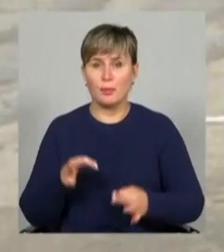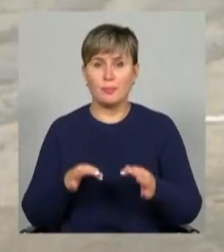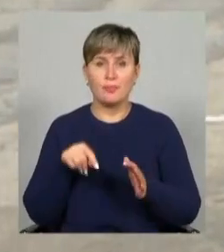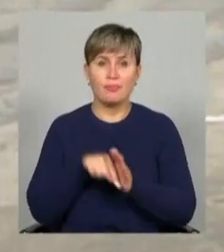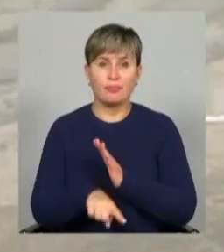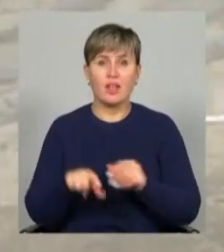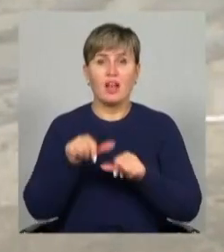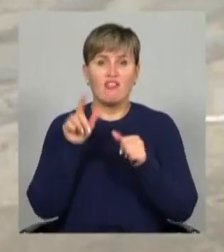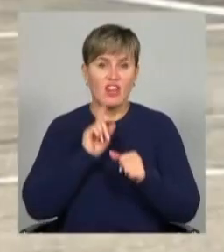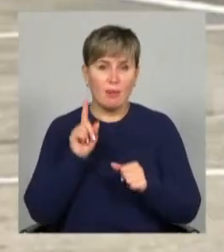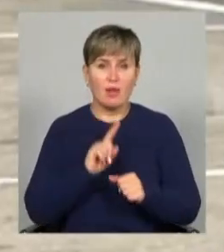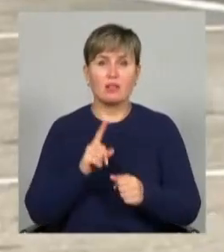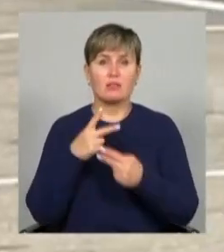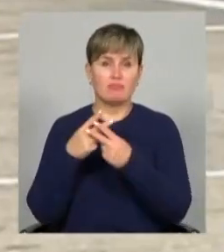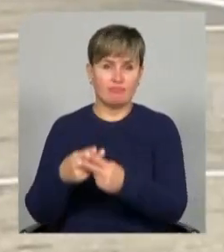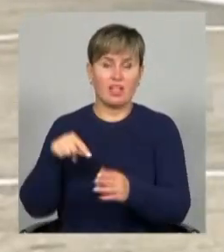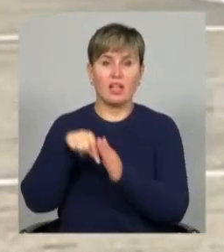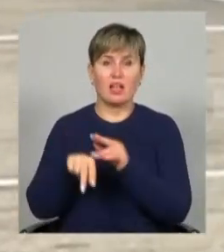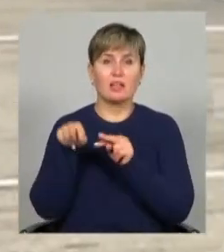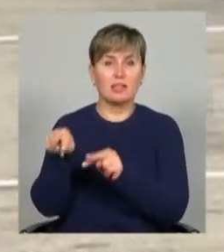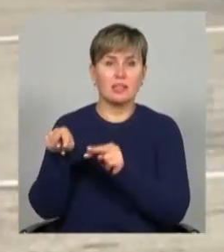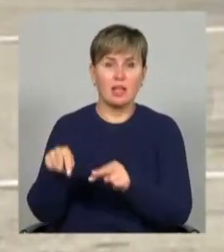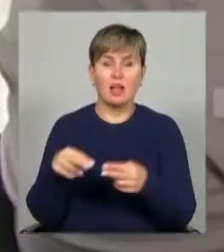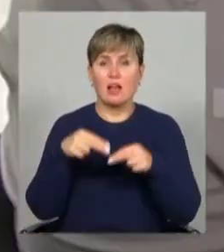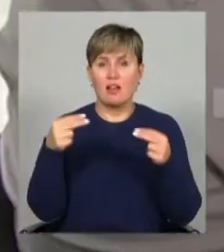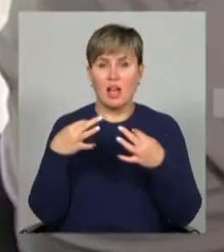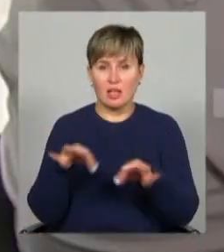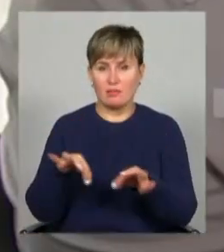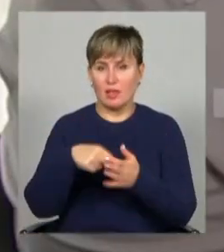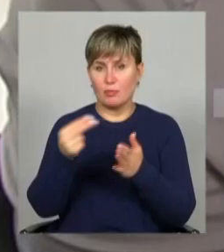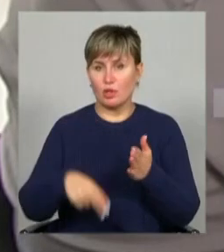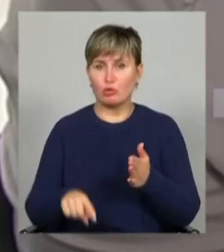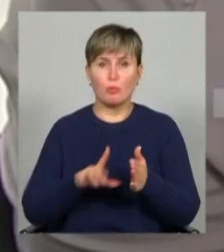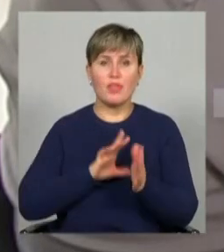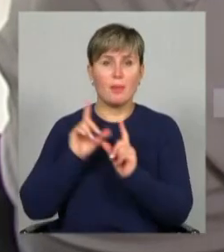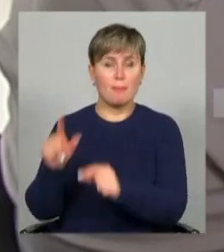Ерзат формально все еще под следствием. Его освободили под подпиской о невыезде. Что